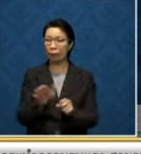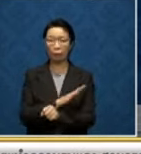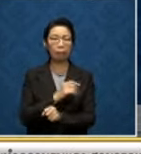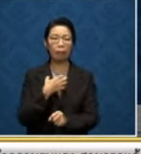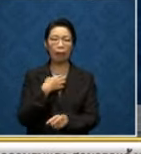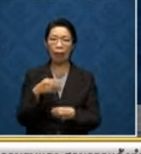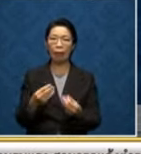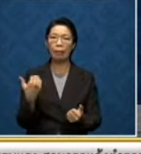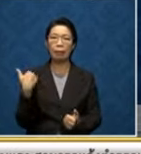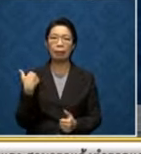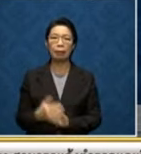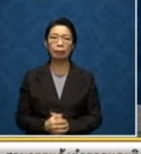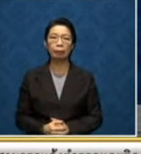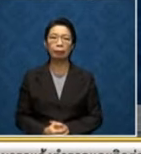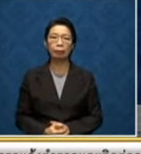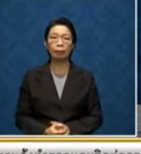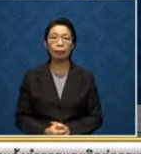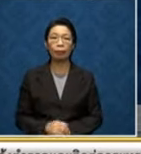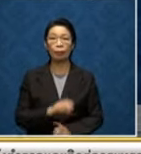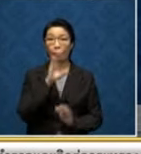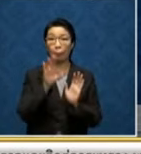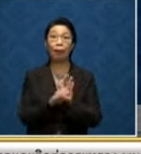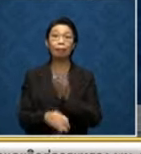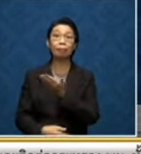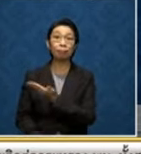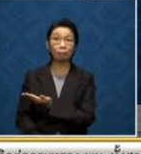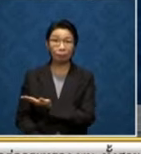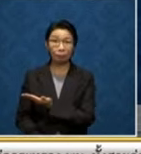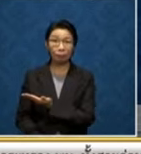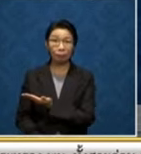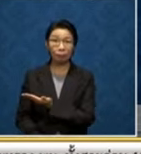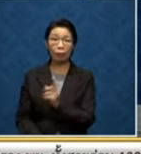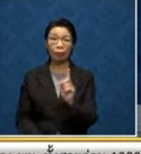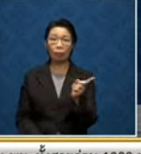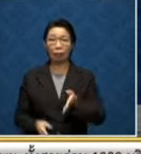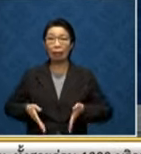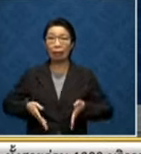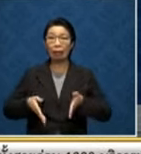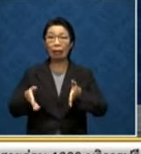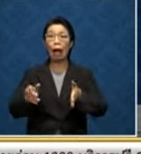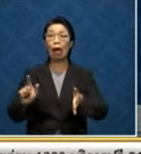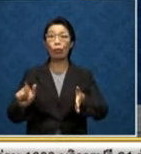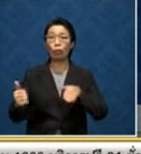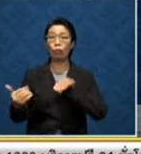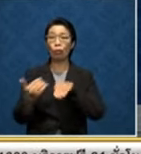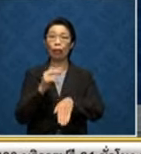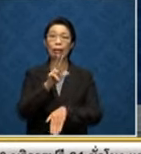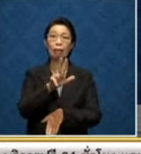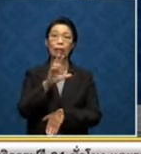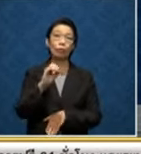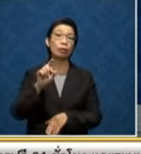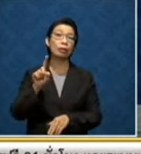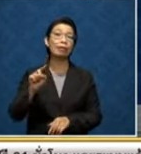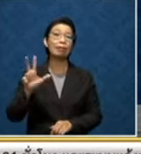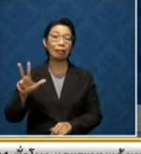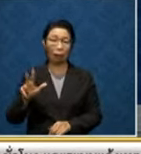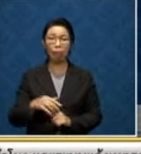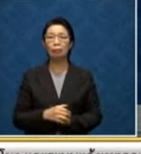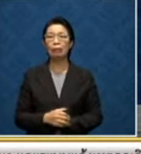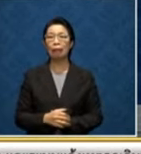ไปครับจากภาพนะครับแสดงพื้นที่ตามถนนทางหลวงชนบทลำปางหมายเลข 3013ในตำบล